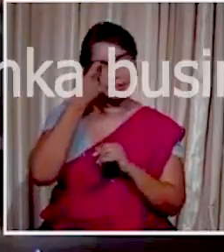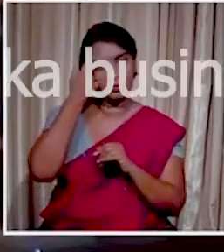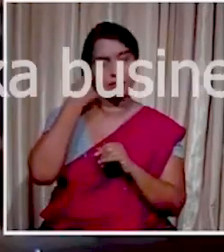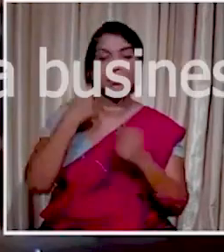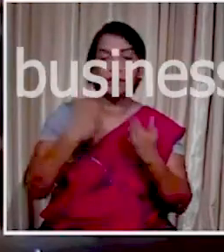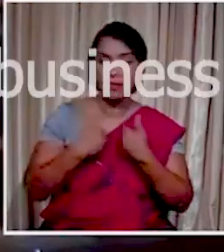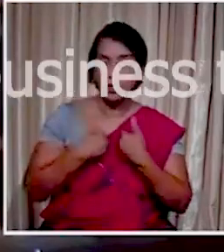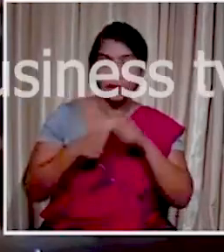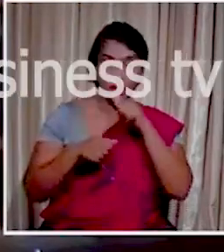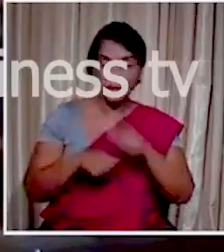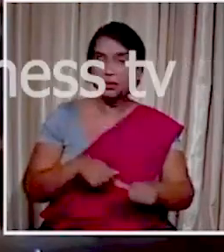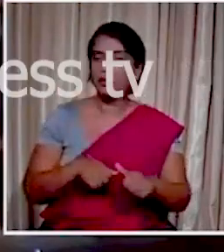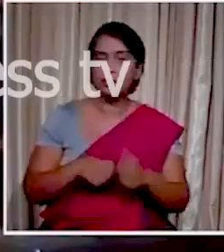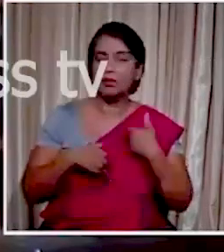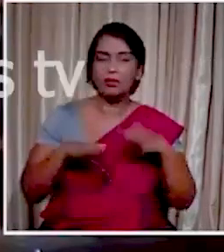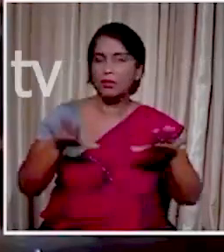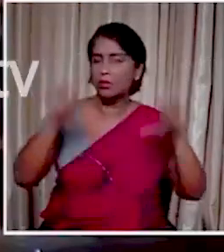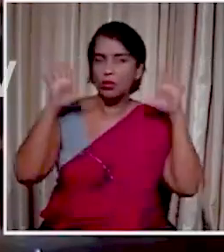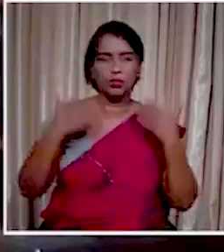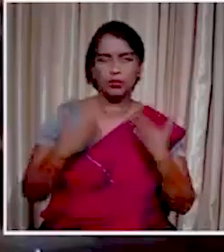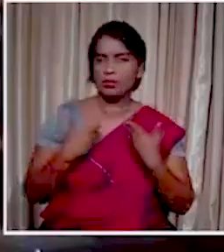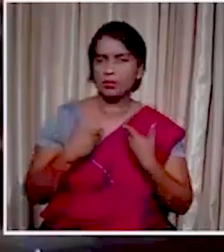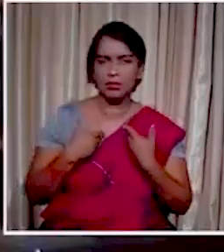මා මේ කිසිසේත්ම වික්ෂිප්තභාවයට පත් වෙන